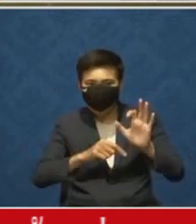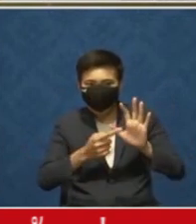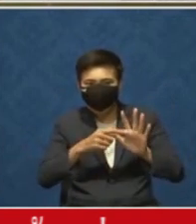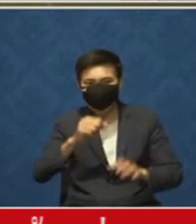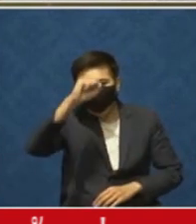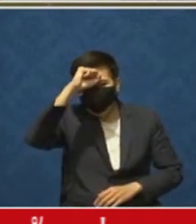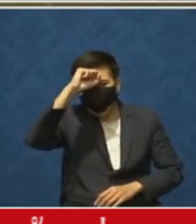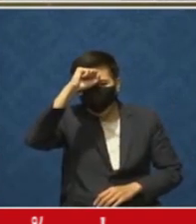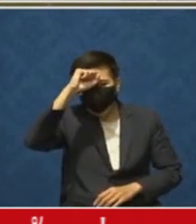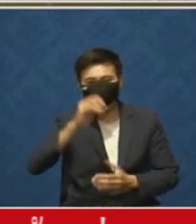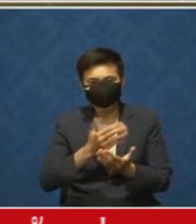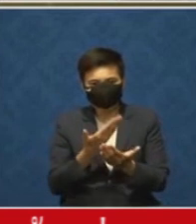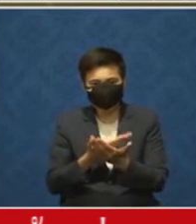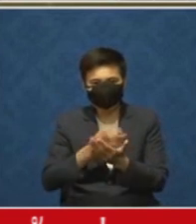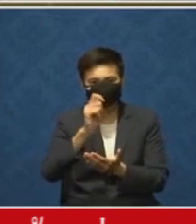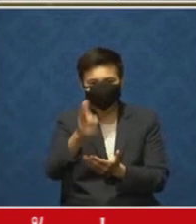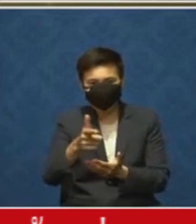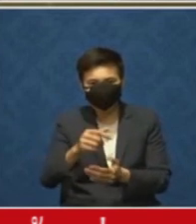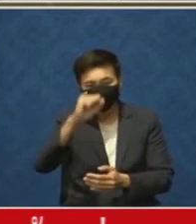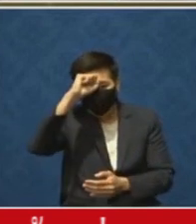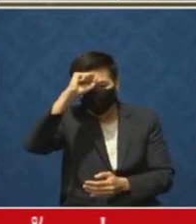21,722 ล้านคือค่าโง่เรือดำน้ำ